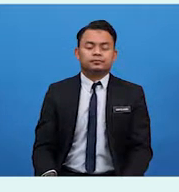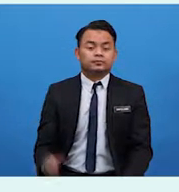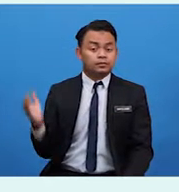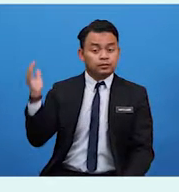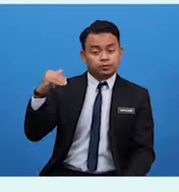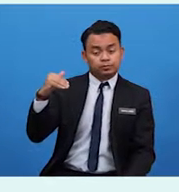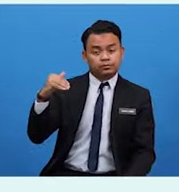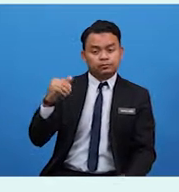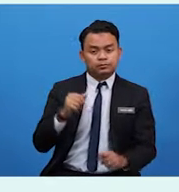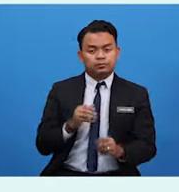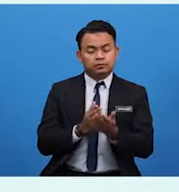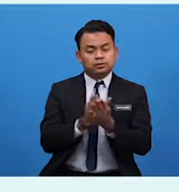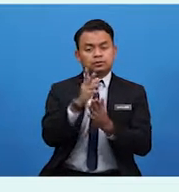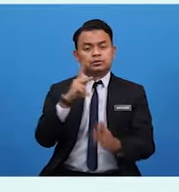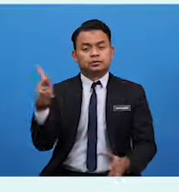Mari kita teruskan murid-murid.